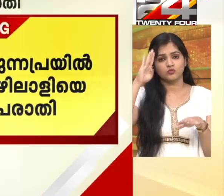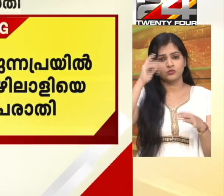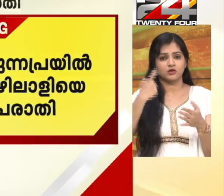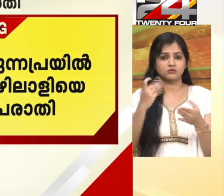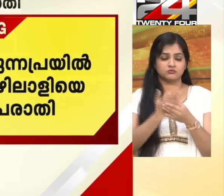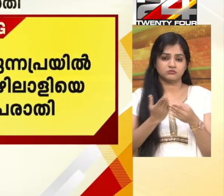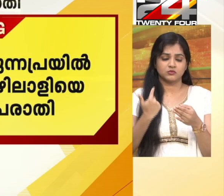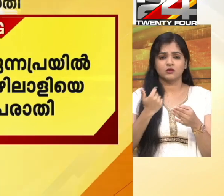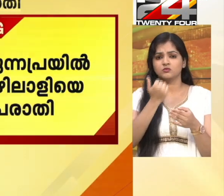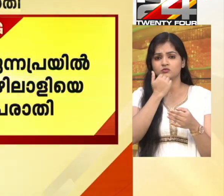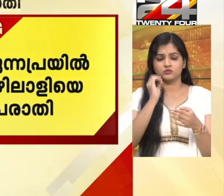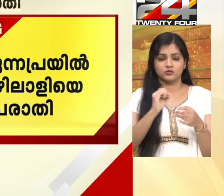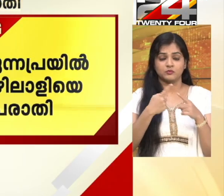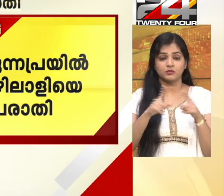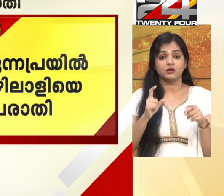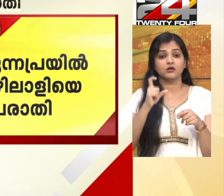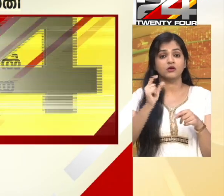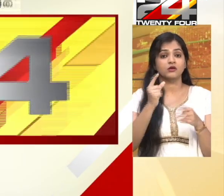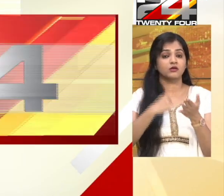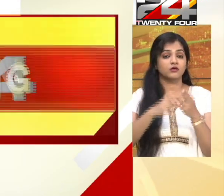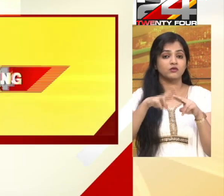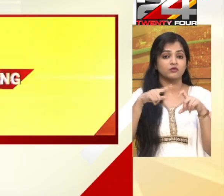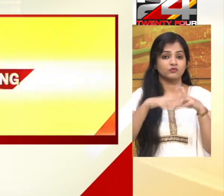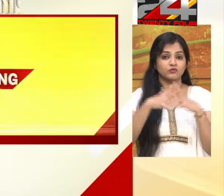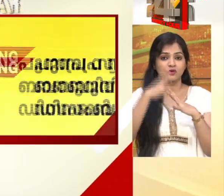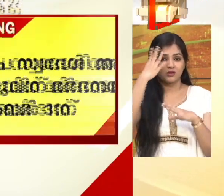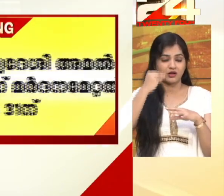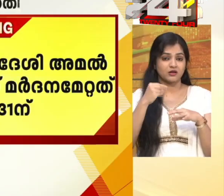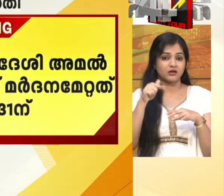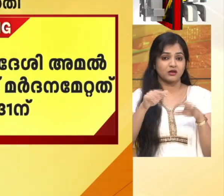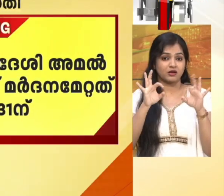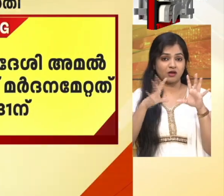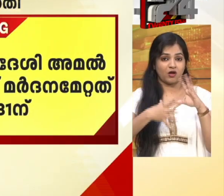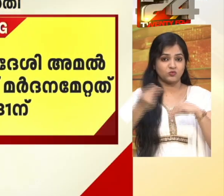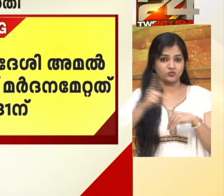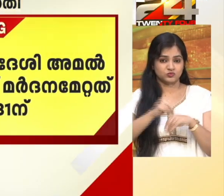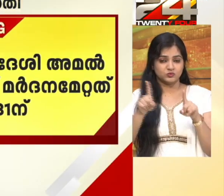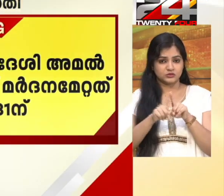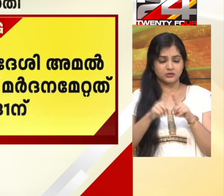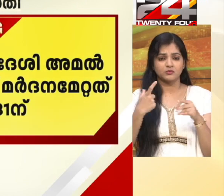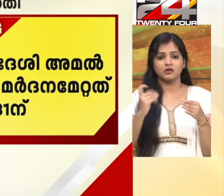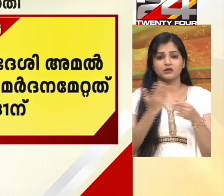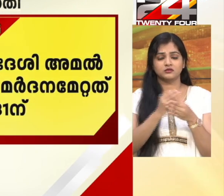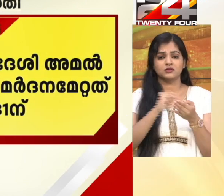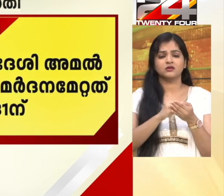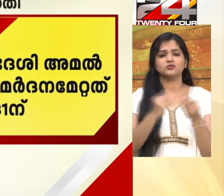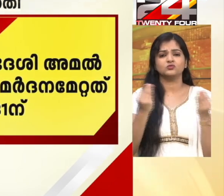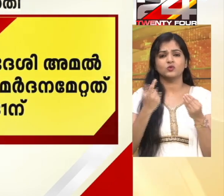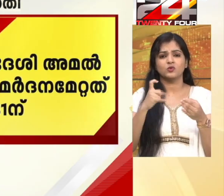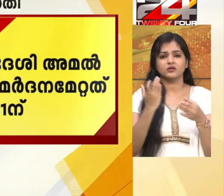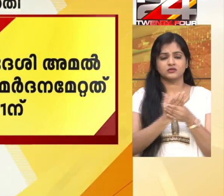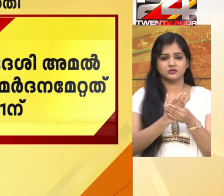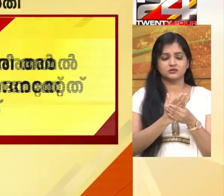സ്വീകരിക്കാം അക്കാര്യത്തിൽ തർക്കമില്ല കർഫ്യൂ ലംഘനമുണ്ടെങ്കിൽ അതിലും നടപടി സ്വീകരിക്കാം ഇതിൽ രണ്ടിലും പെറ്റി കേസ് എന്ന നിലയ്ക്ക് ചാർജ് ചെയ്യാനേ സാധാരണഗതിയിൽ അതൊരു നോൺ